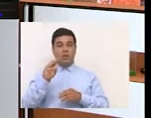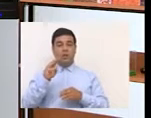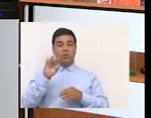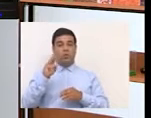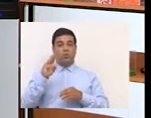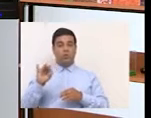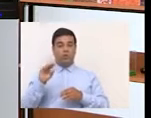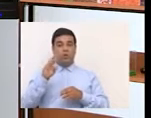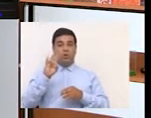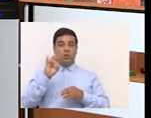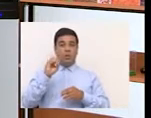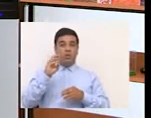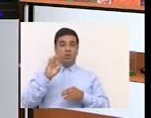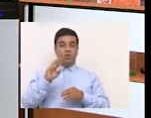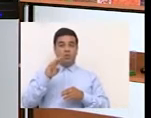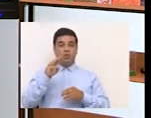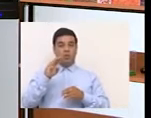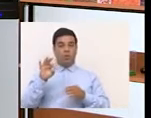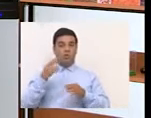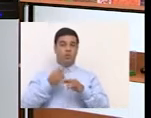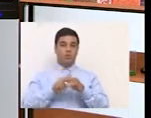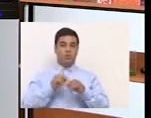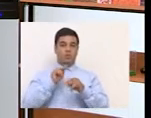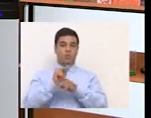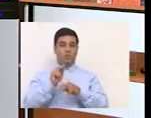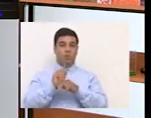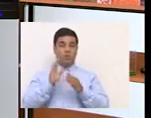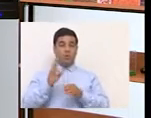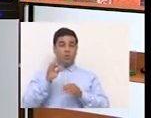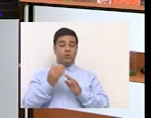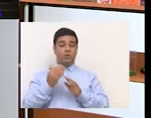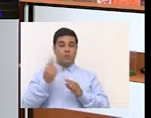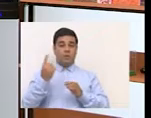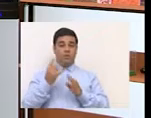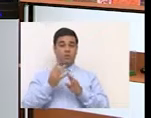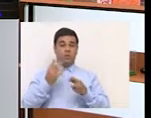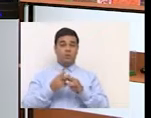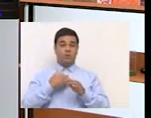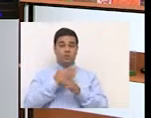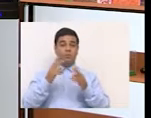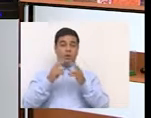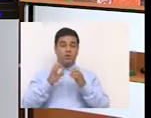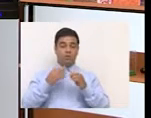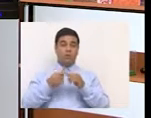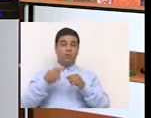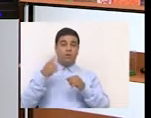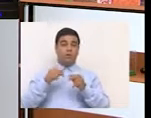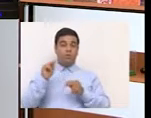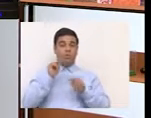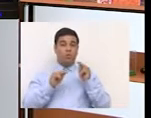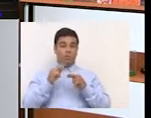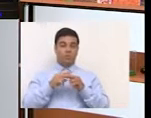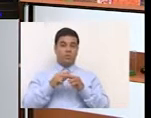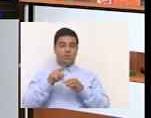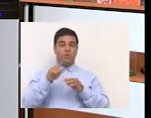«то», «не то», «не то». Но сначала проверим, как вы усвоили материал прошлых